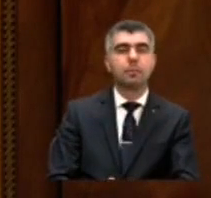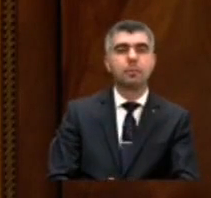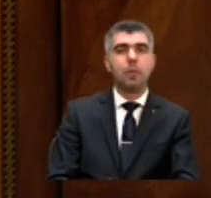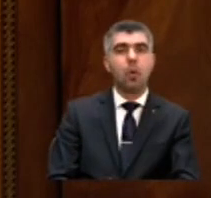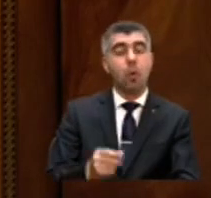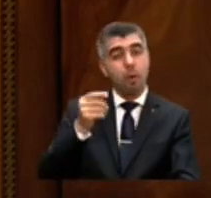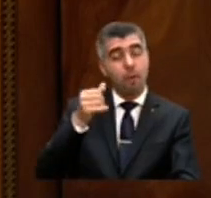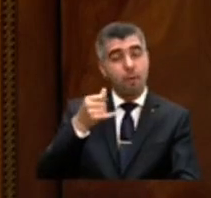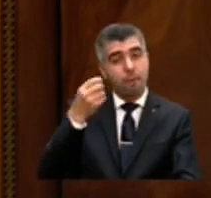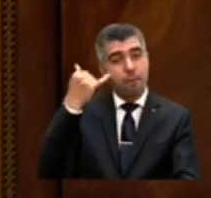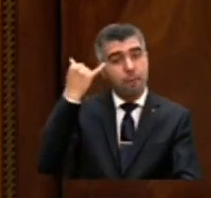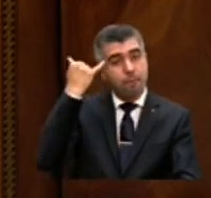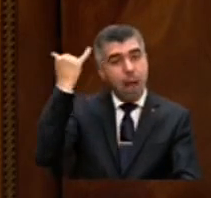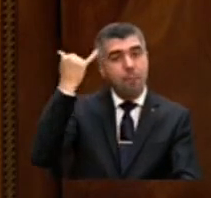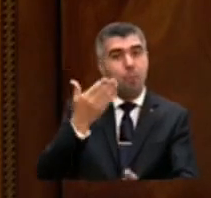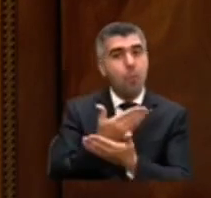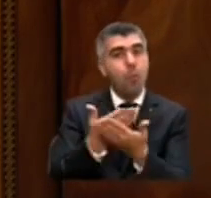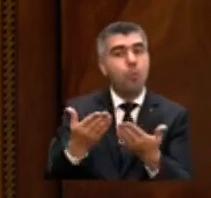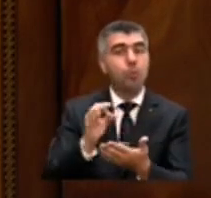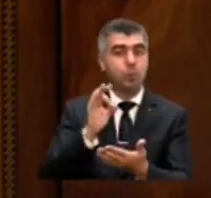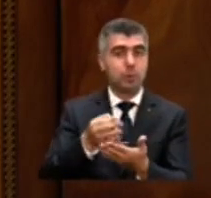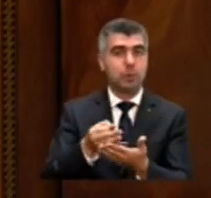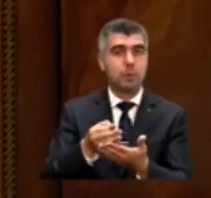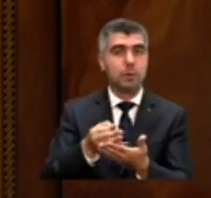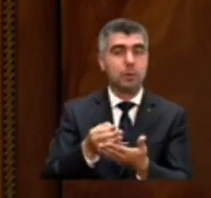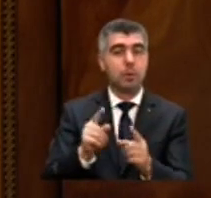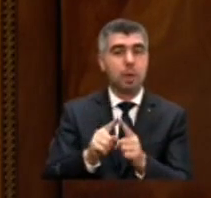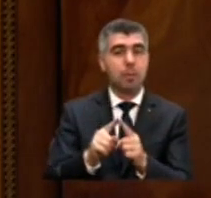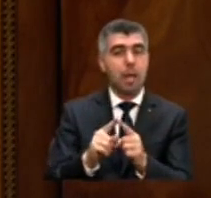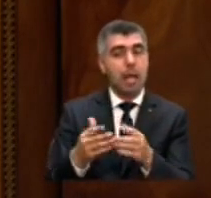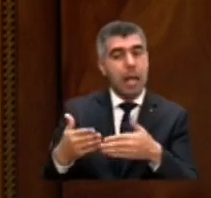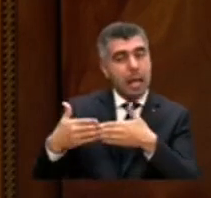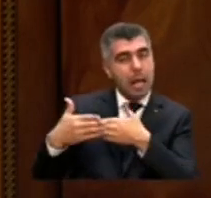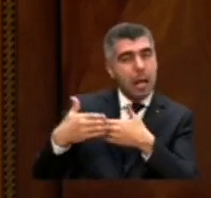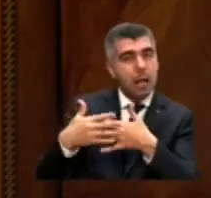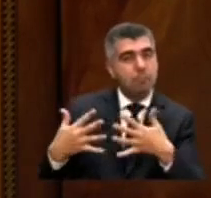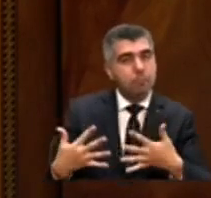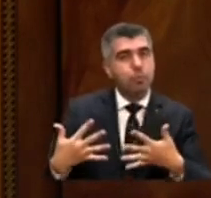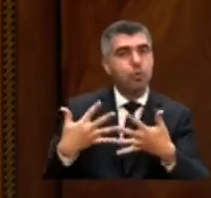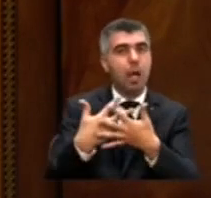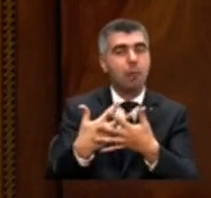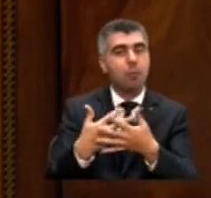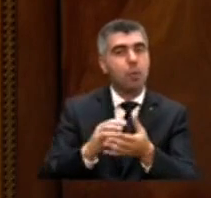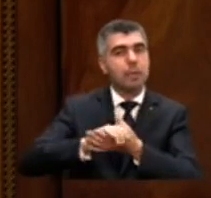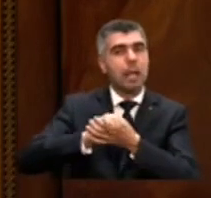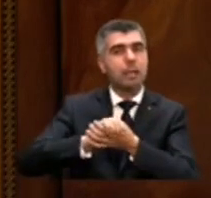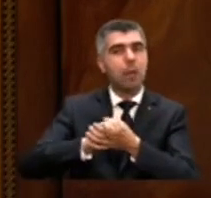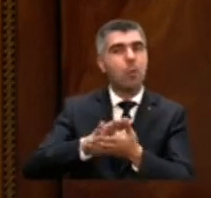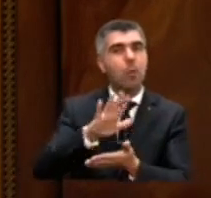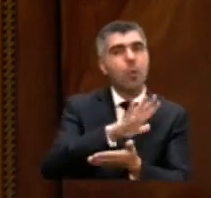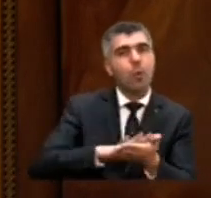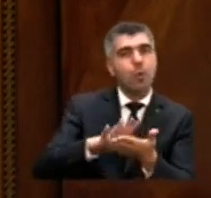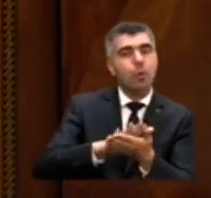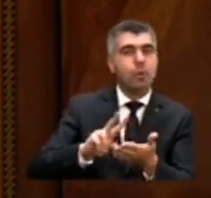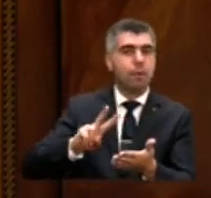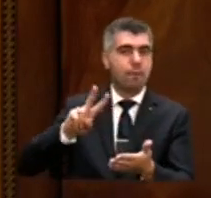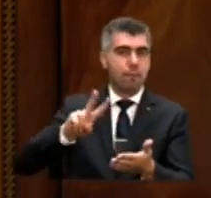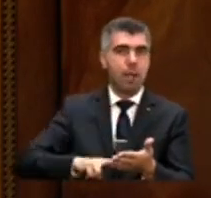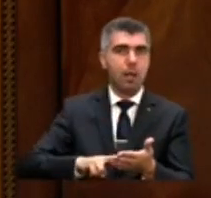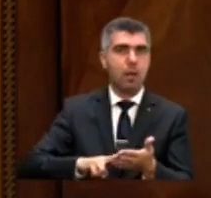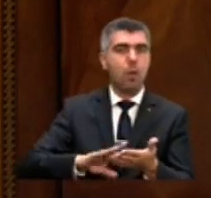الإدراك أن سبيل النجاح هو المقاربة التشاركية والتضامن والفعالية